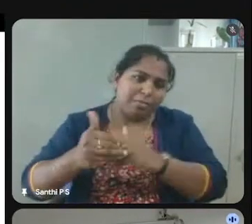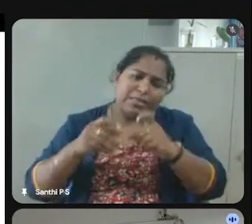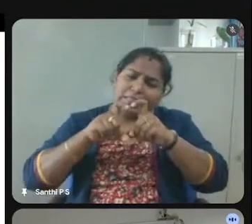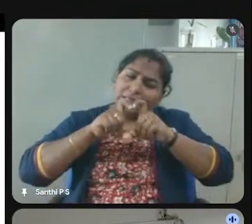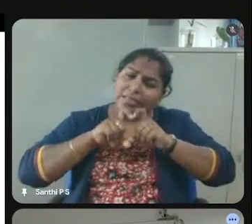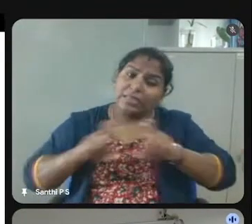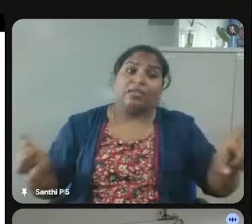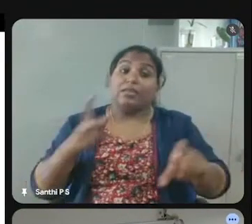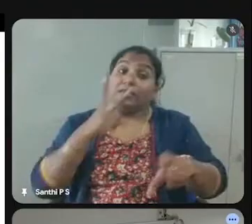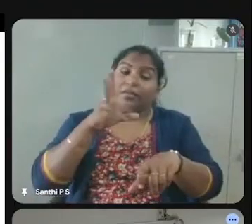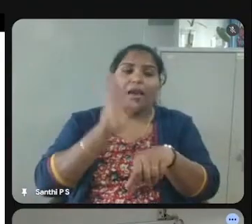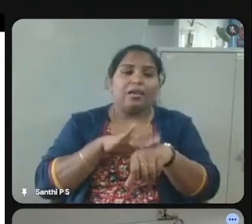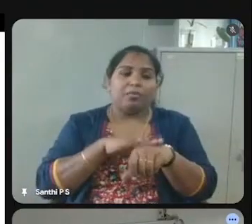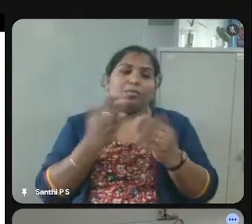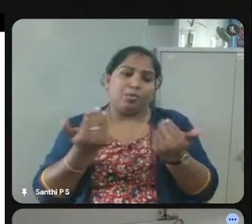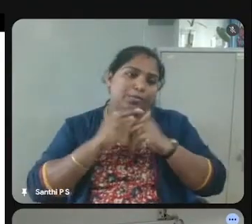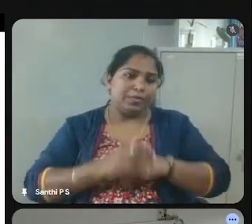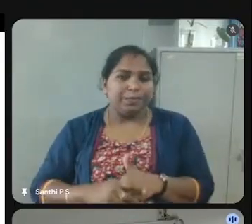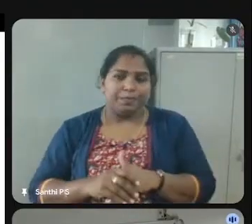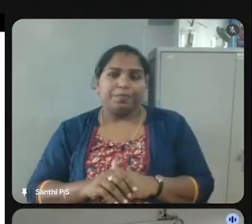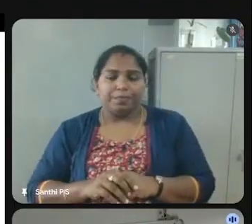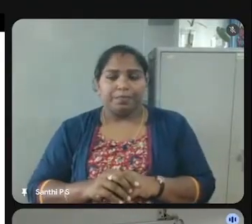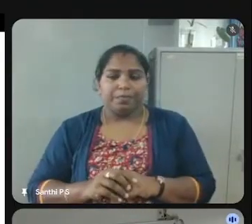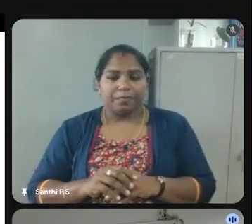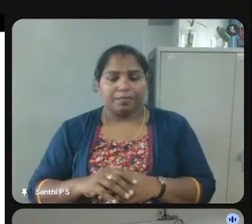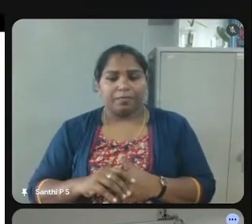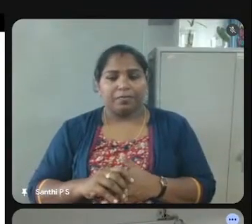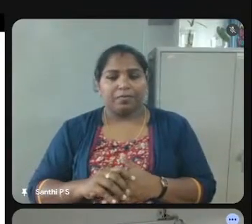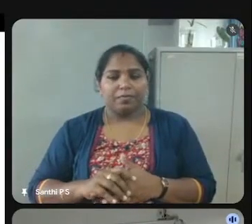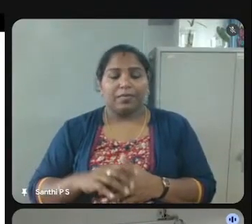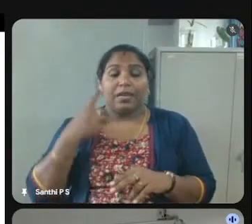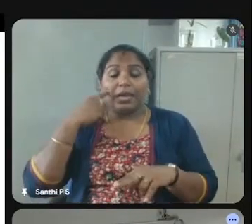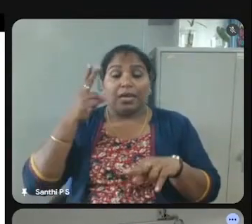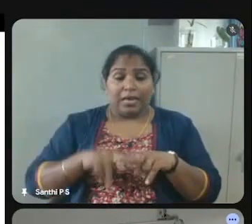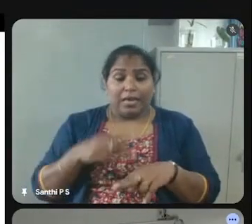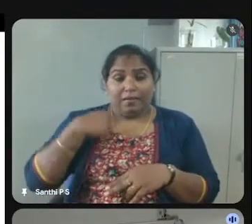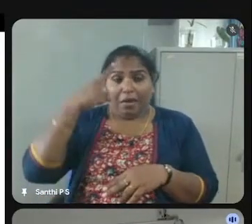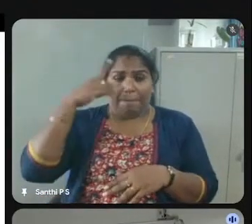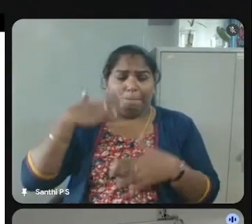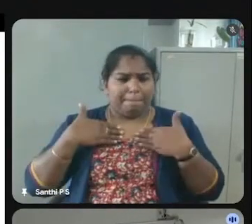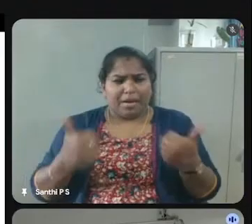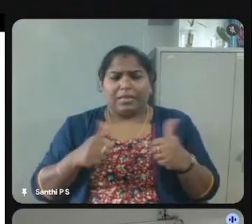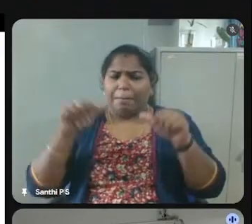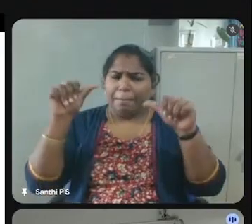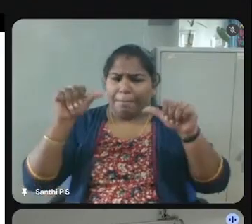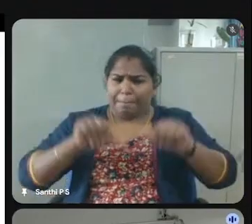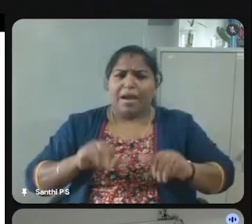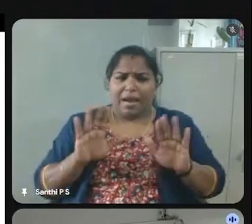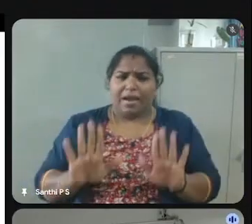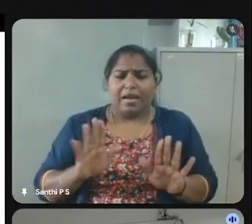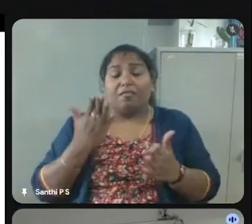വ്യത്യാസം നമുക്ക് വരുത്താനും സാധിക്കും. മോശം മാനസികാരോഗ്യം നമ്മൾ താഴെ പറയുന്ന